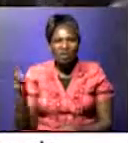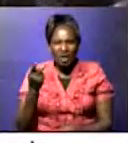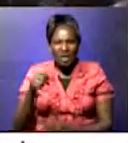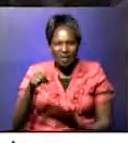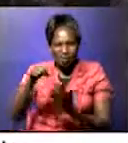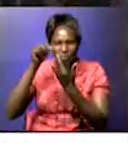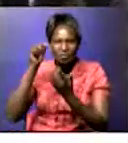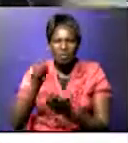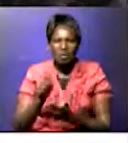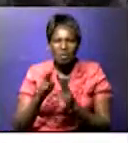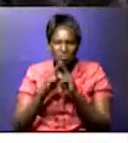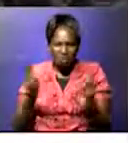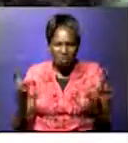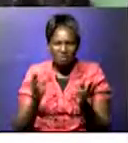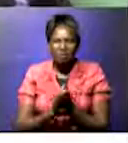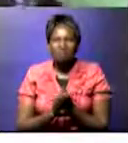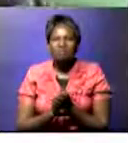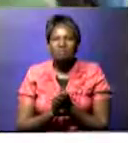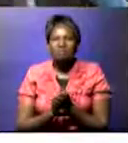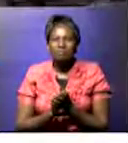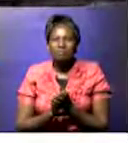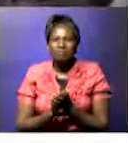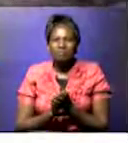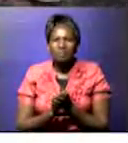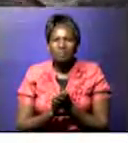amani kwani ndio wajibu wa kila mmoja.